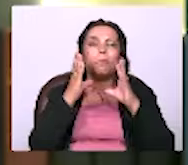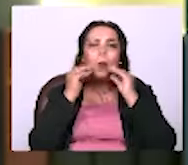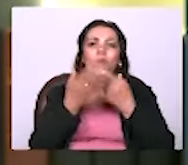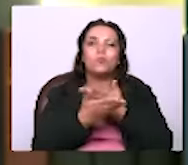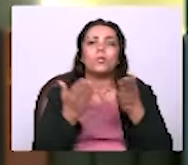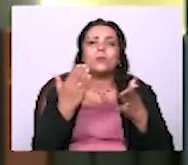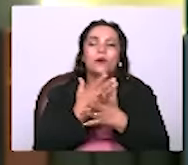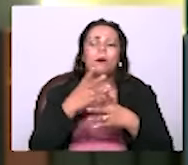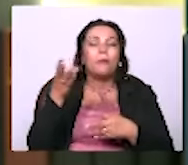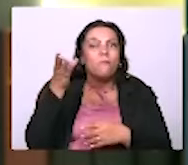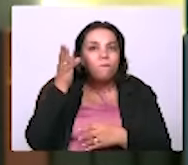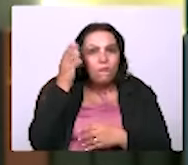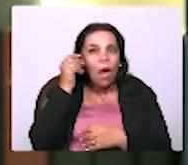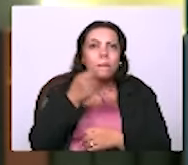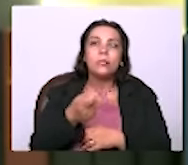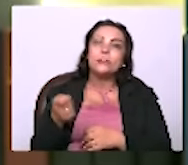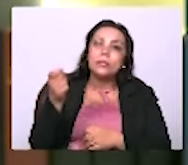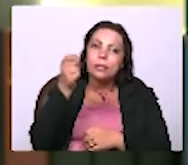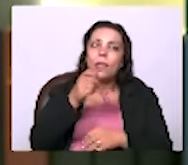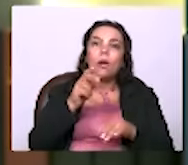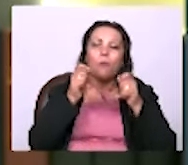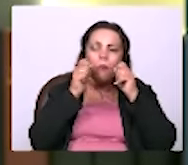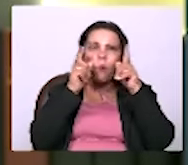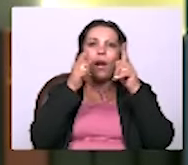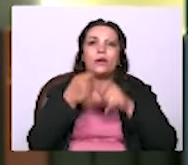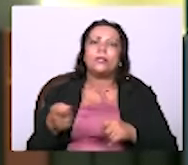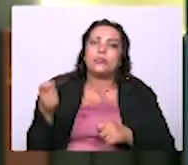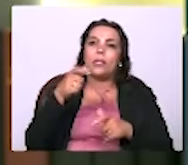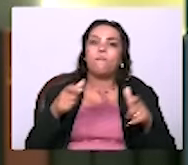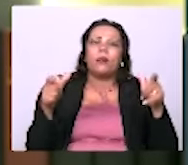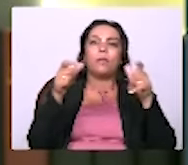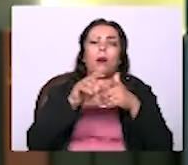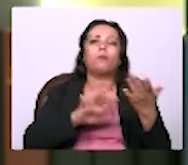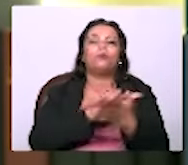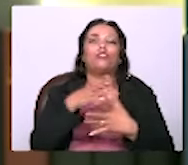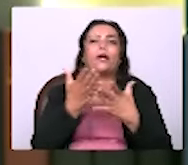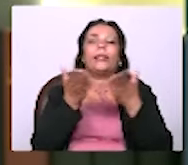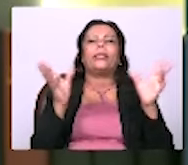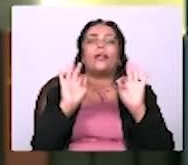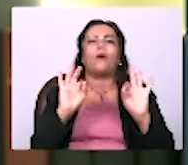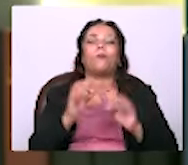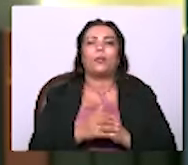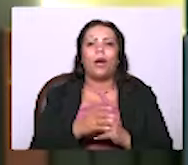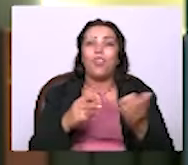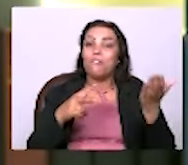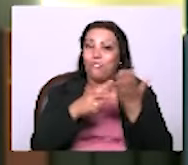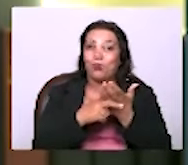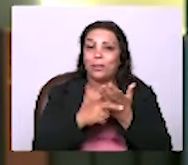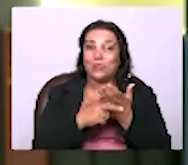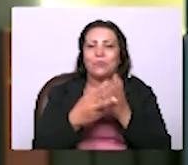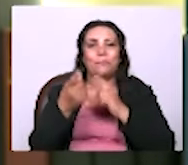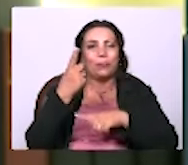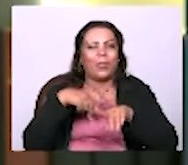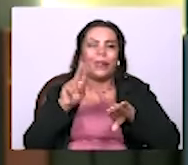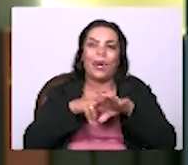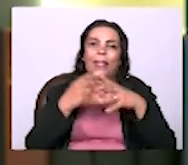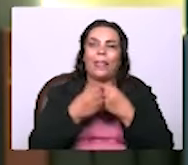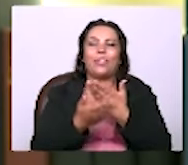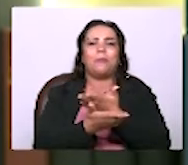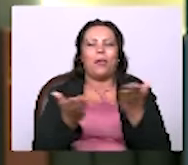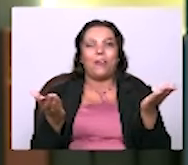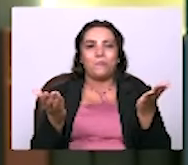اللي بيعم الفهم والوعي في المجتمع تجاه قضايا كثيره جدا نخرج لفاصل ونعود